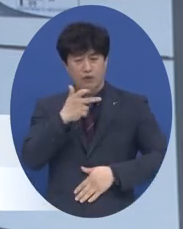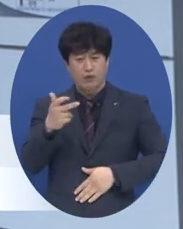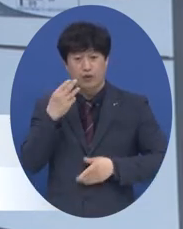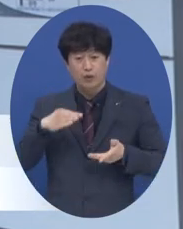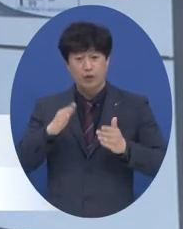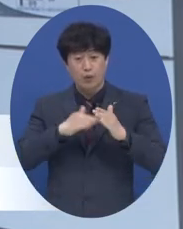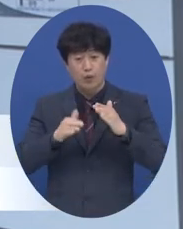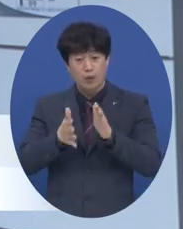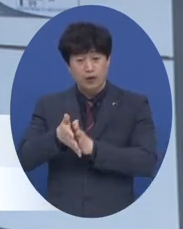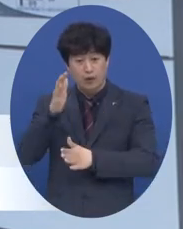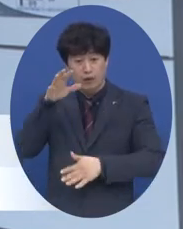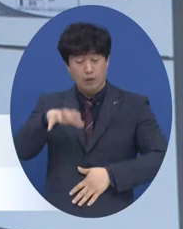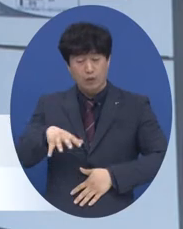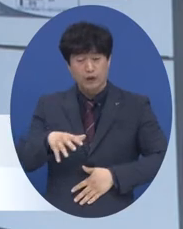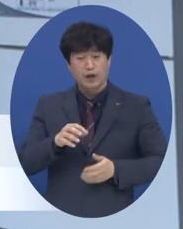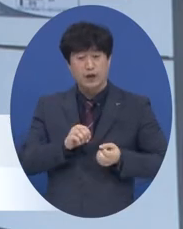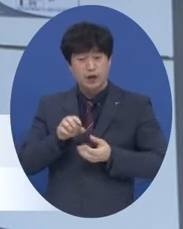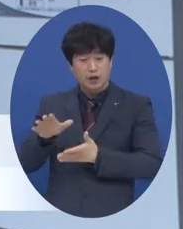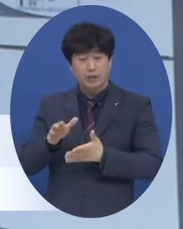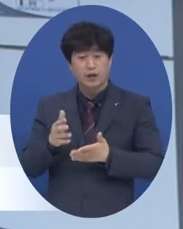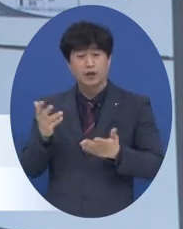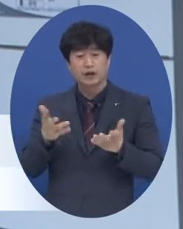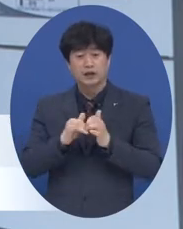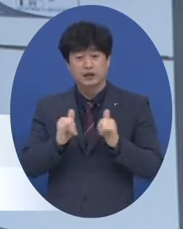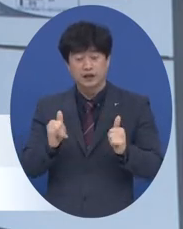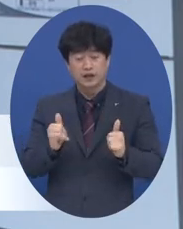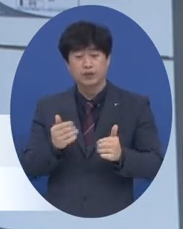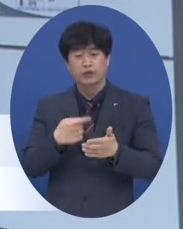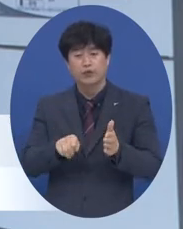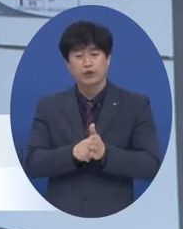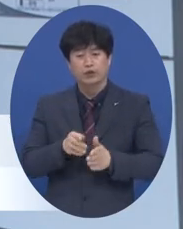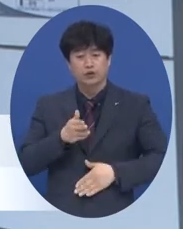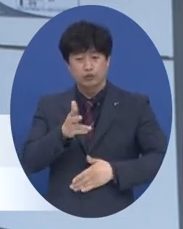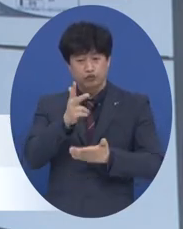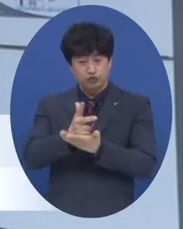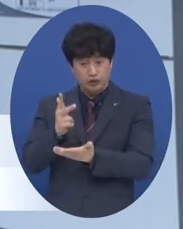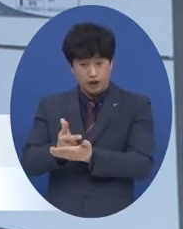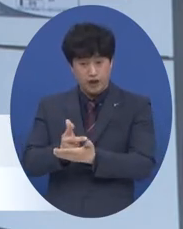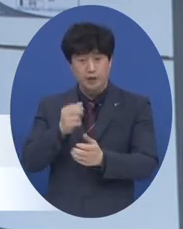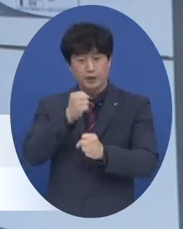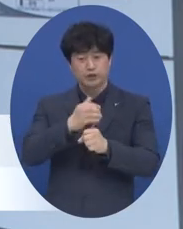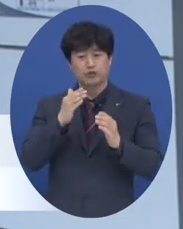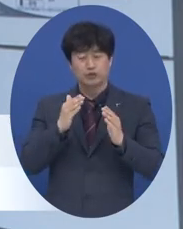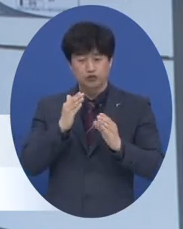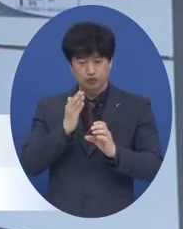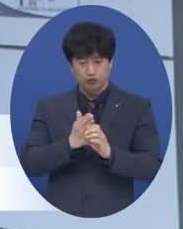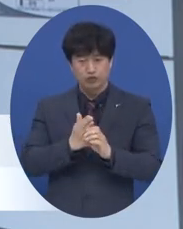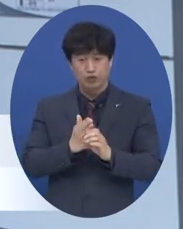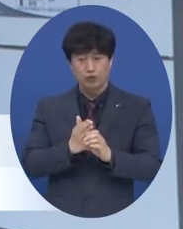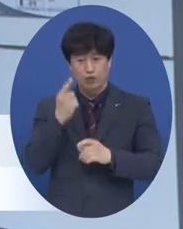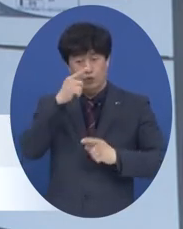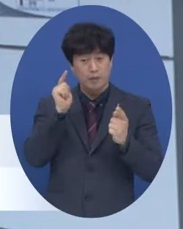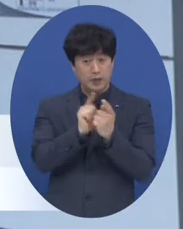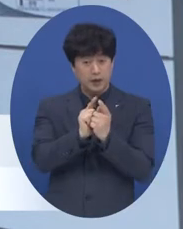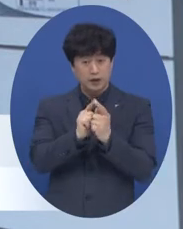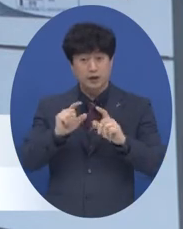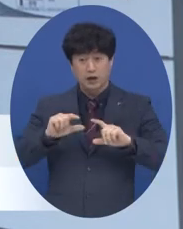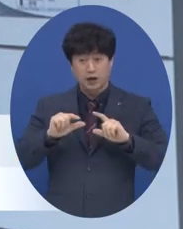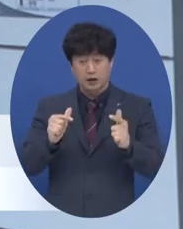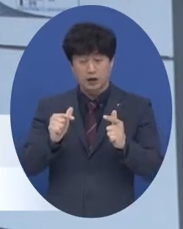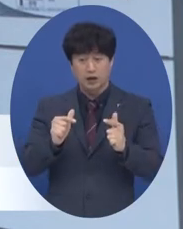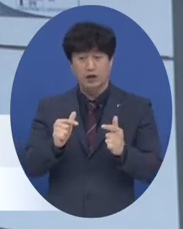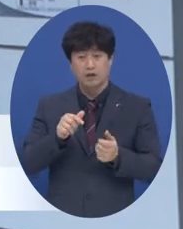특별 노동자를 위한 전용 주차 면을 만들고 있습니다 또 기대면 배달이 로 될 수 있도록 무인택배 양도 확대합니다